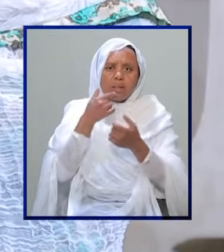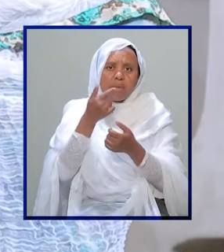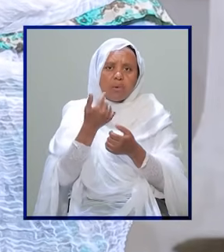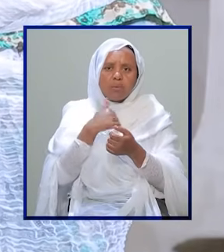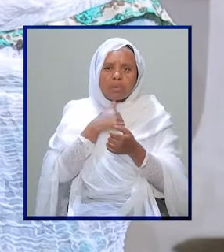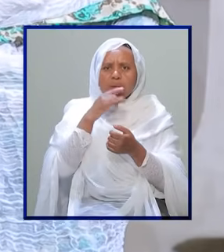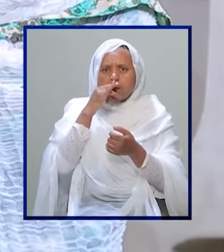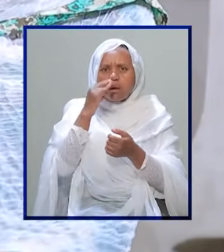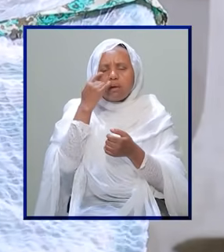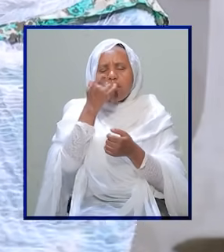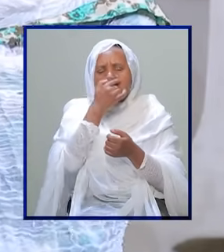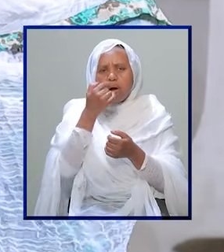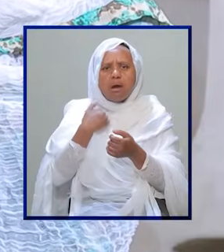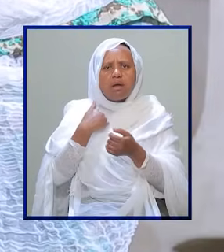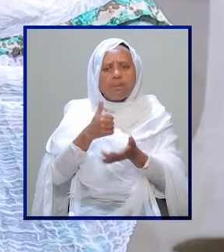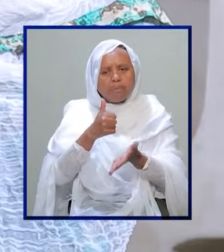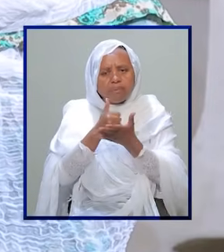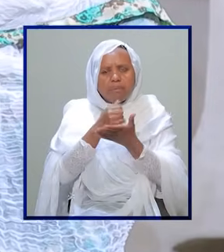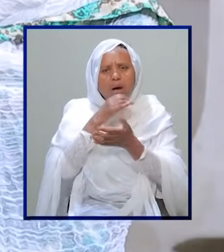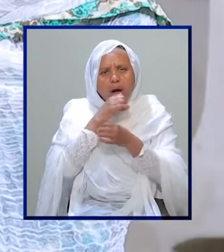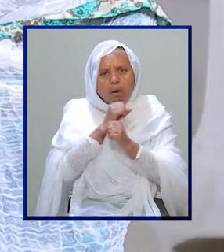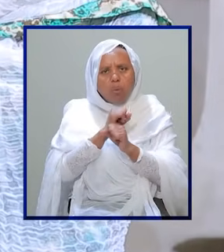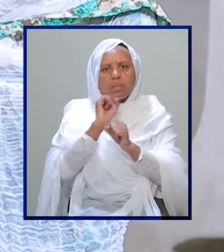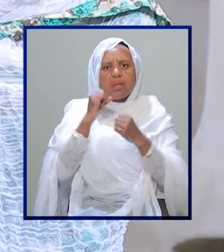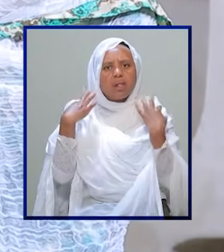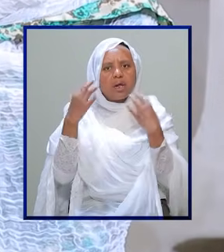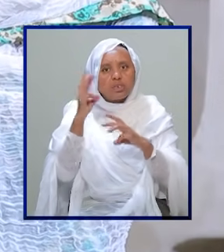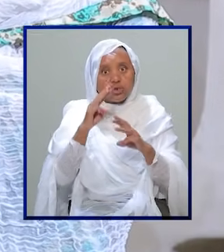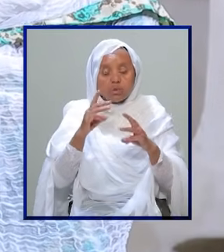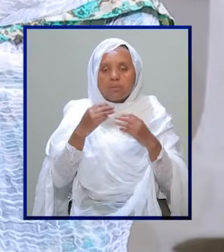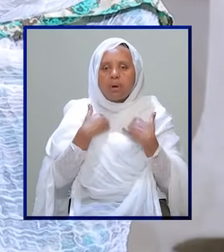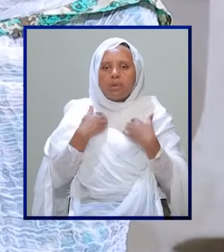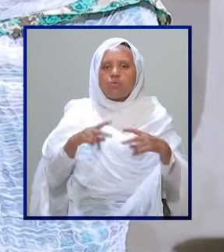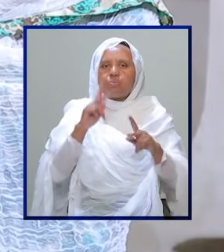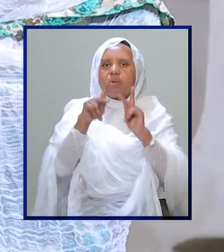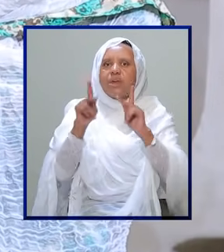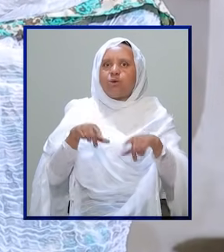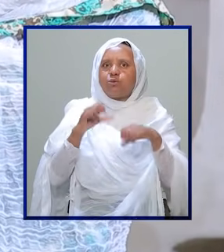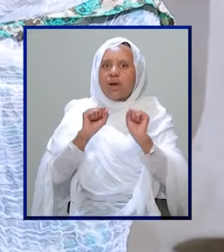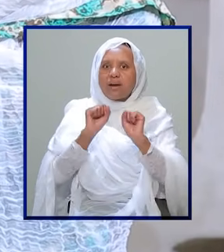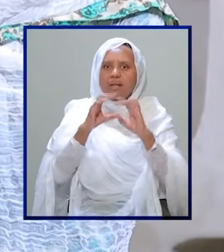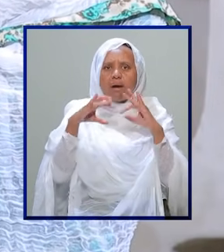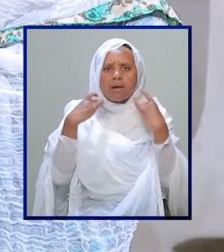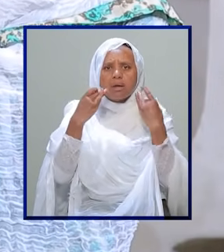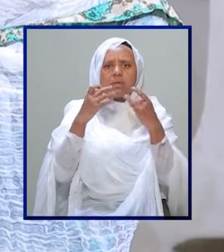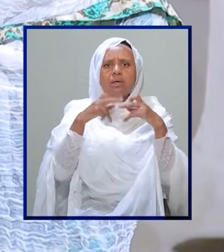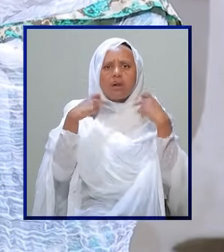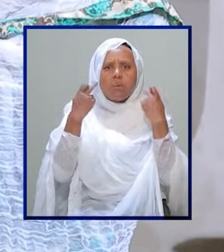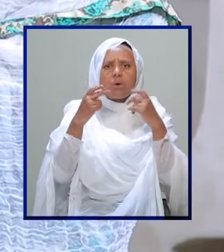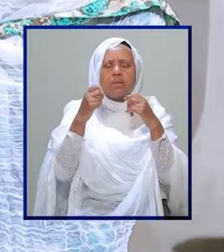የሚያለቅሱ ህጻናቶች ይኖራሉ፣ ተደግፈው የሚመጡ አረጋውያን፣ የጤና ችግር ያለባቸው ምእመናን ይኖራሉና የካህናት ሚስት የዲያቆናት